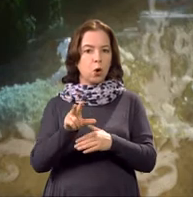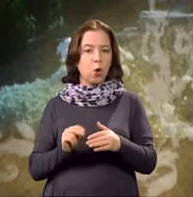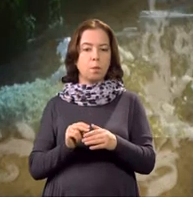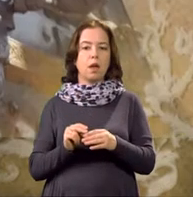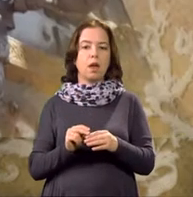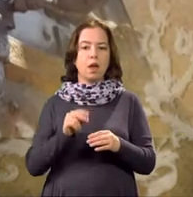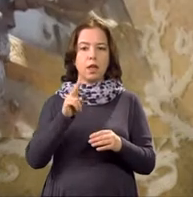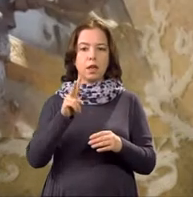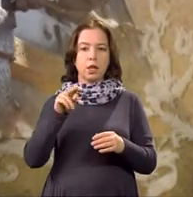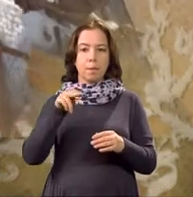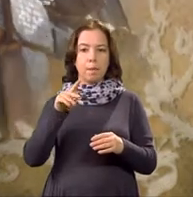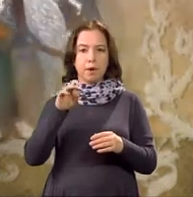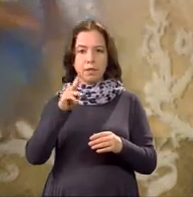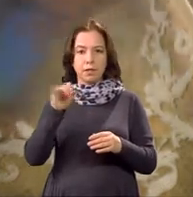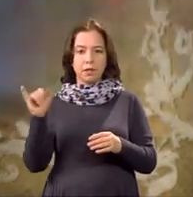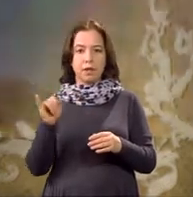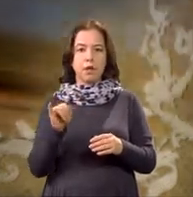базиліки.